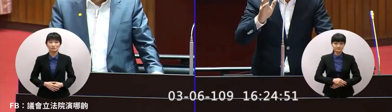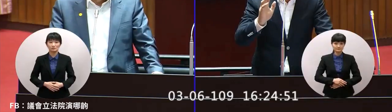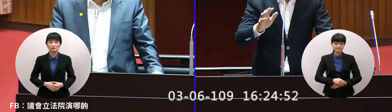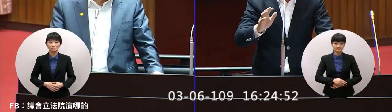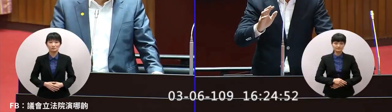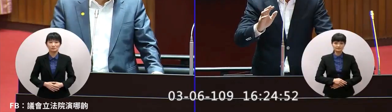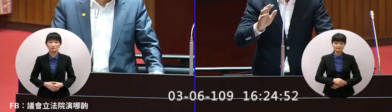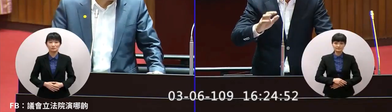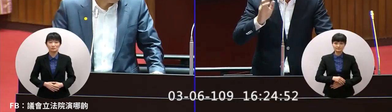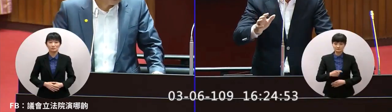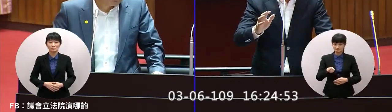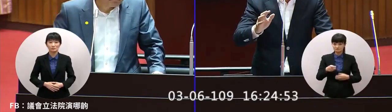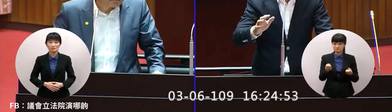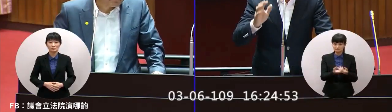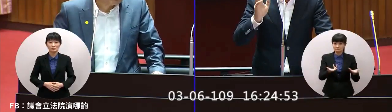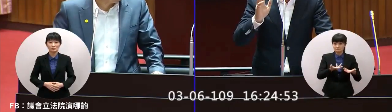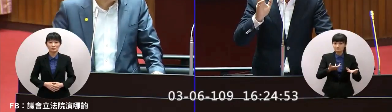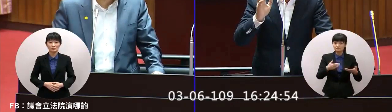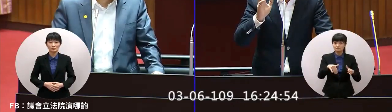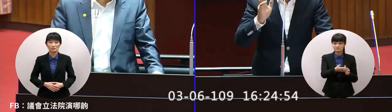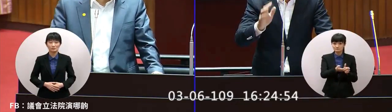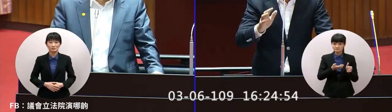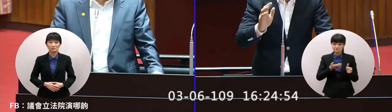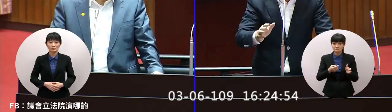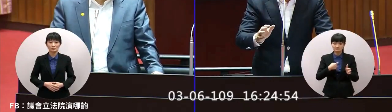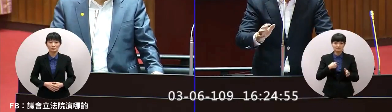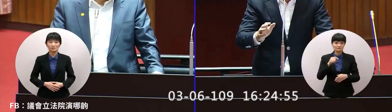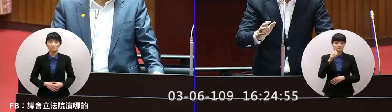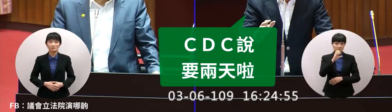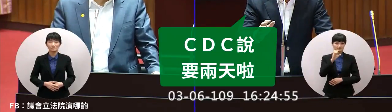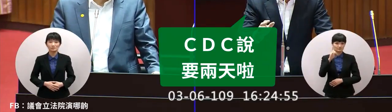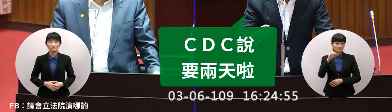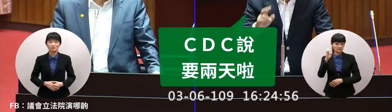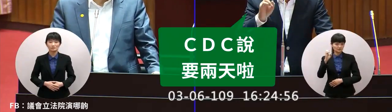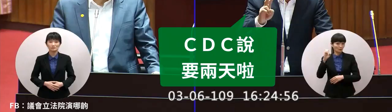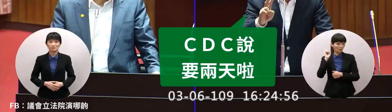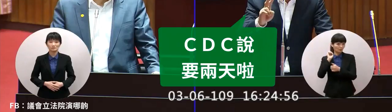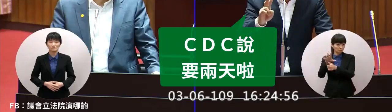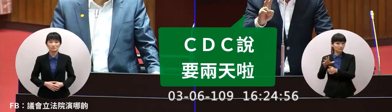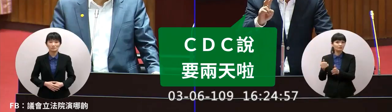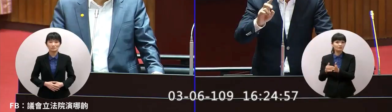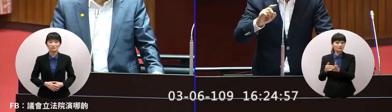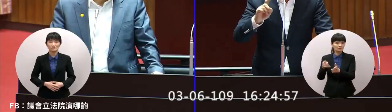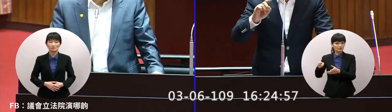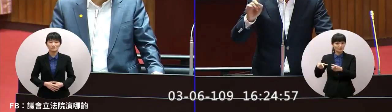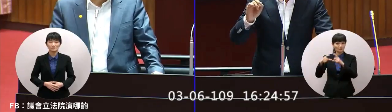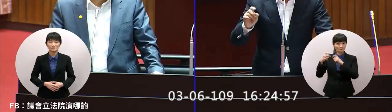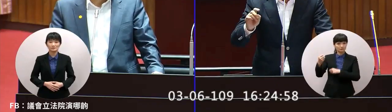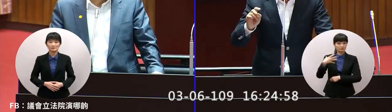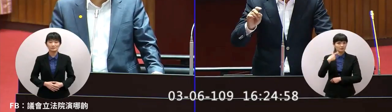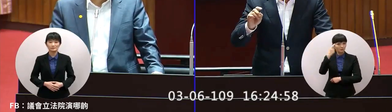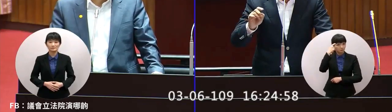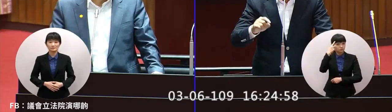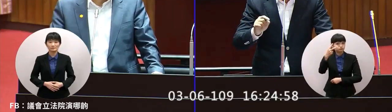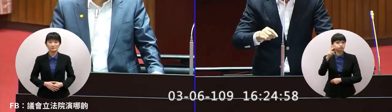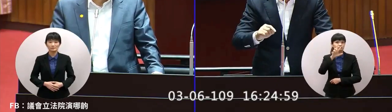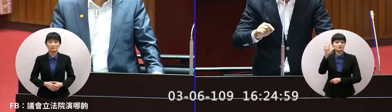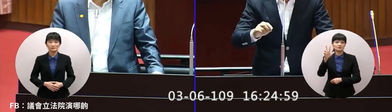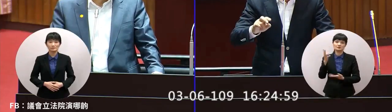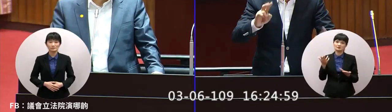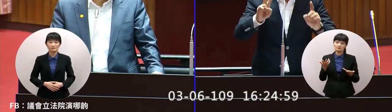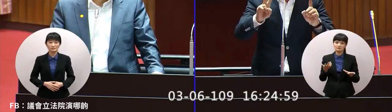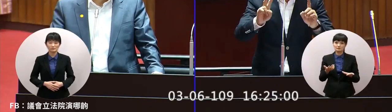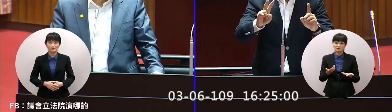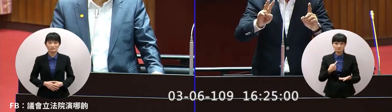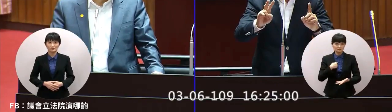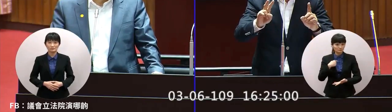当香蕉搞反应这件代志一进程，其实上已经有甲 CDC 反应了啦。CDC 讲按两工啦，两工就起啊四点钟啦。我想这系统